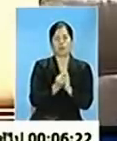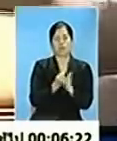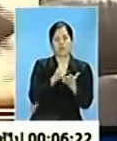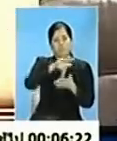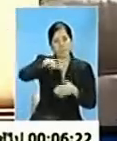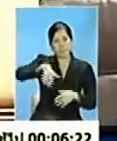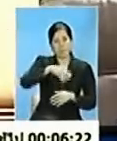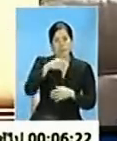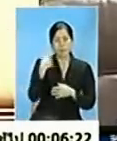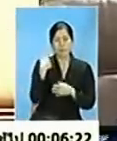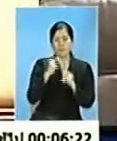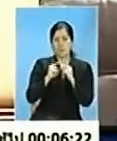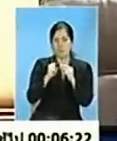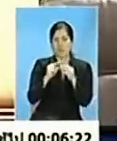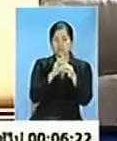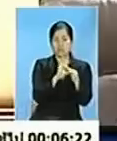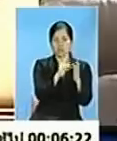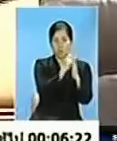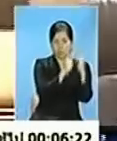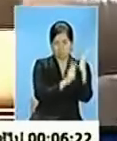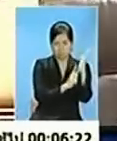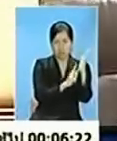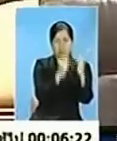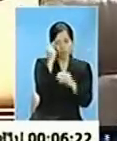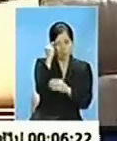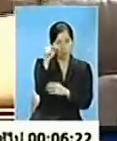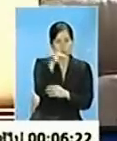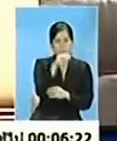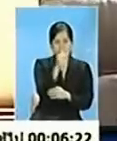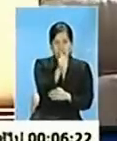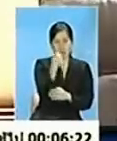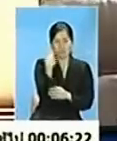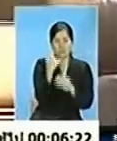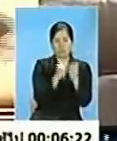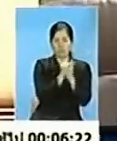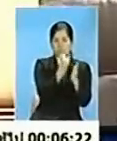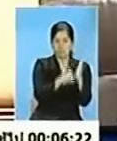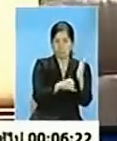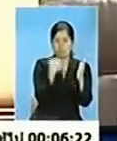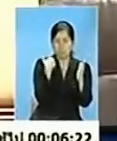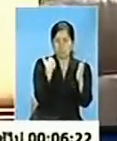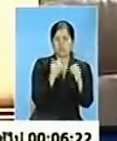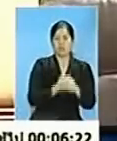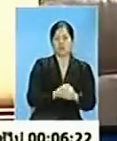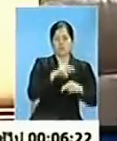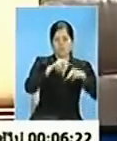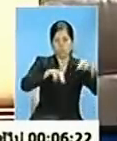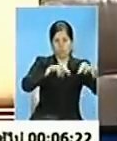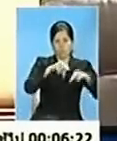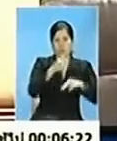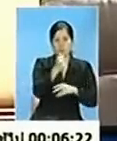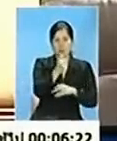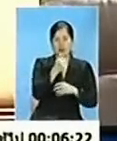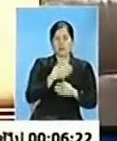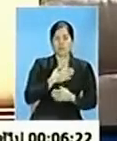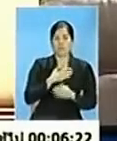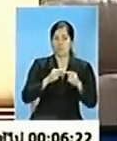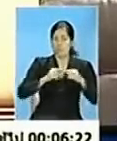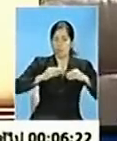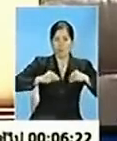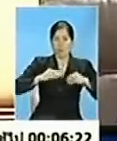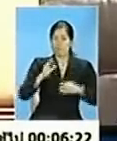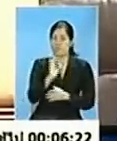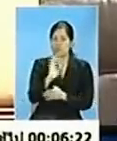ได้ว่าใครผิดผมไม่ปฏิเสธทุจริตหรือไม่ทุจริตมีหรือไม่แต่คุ